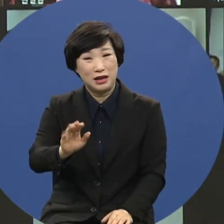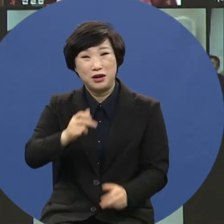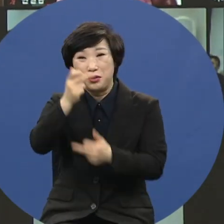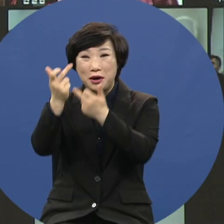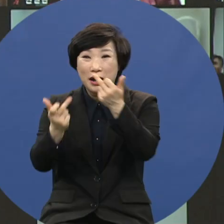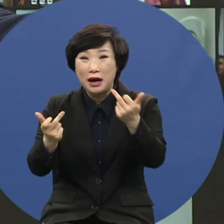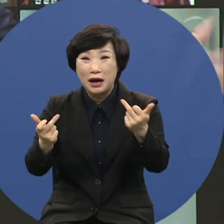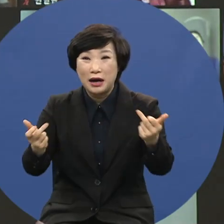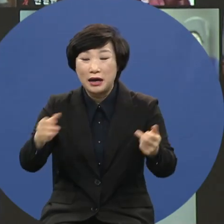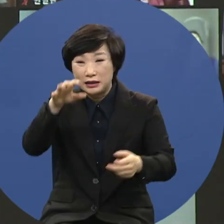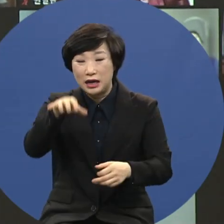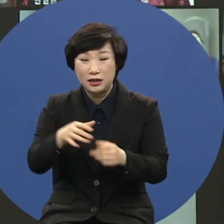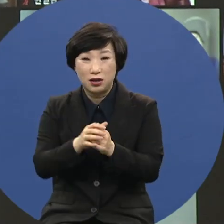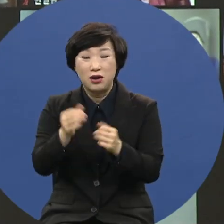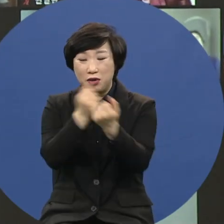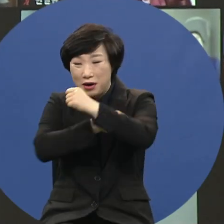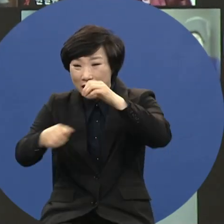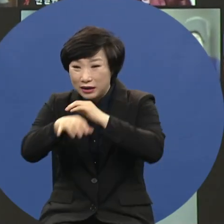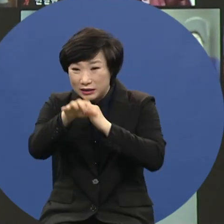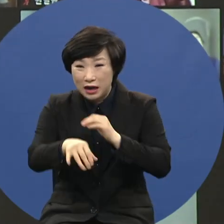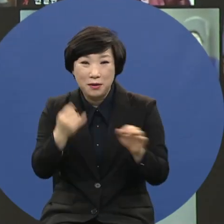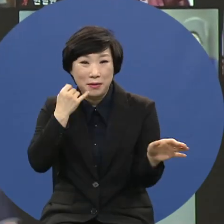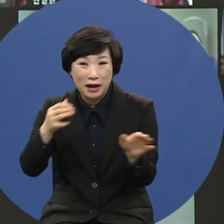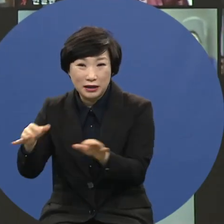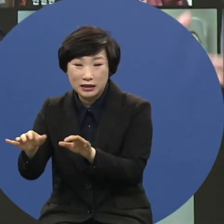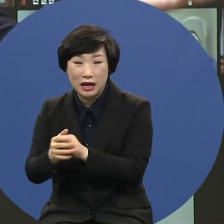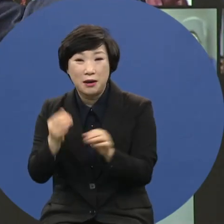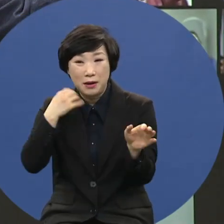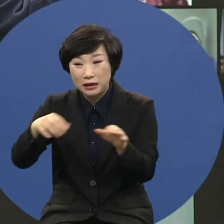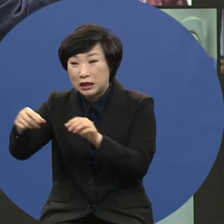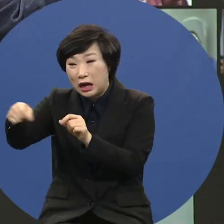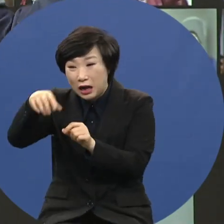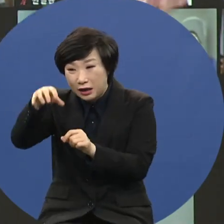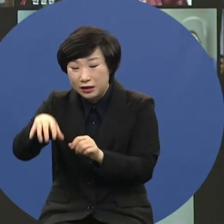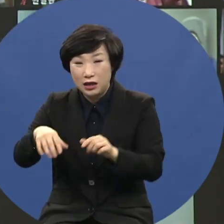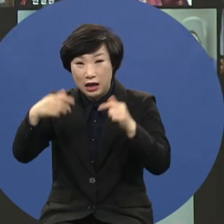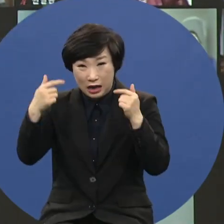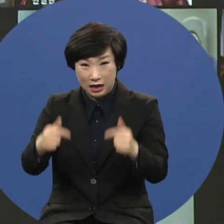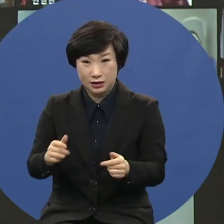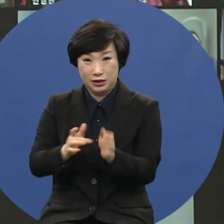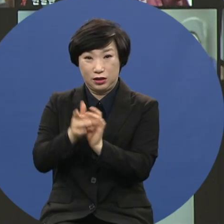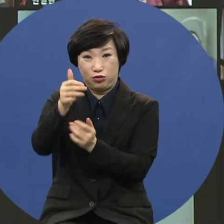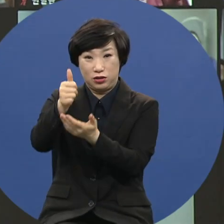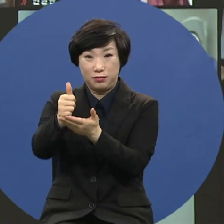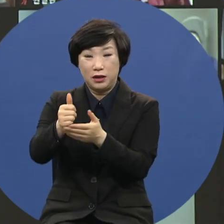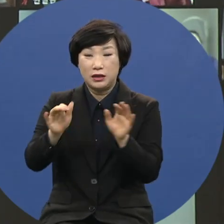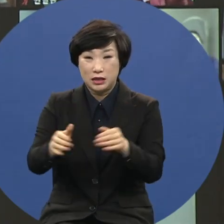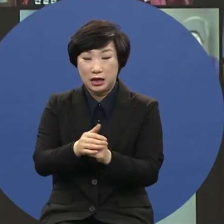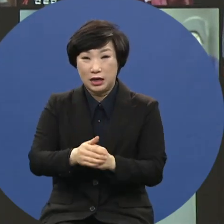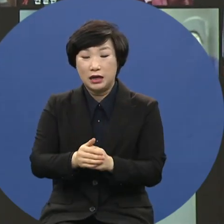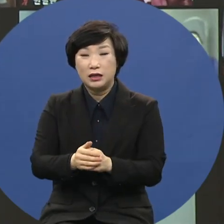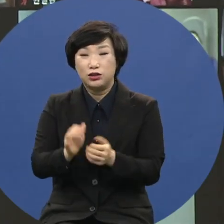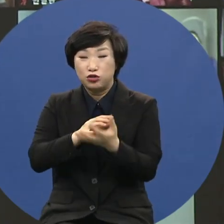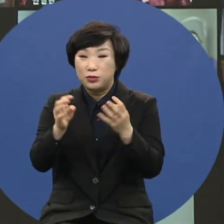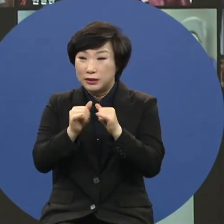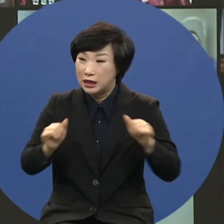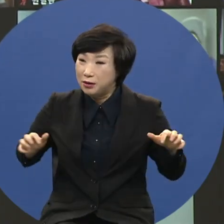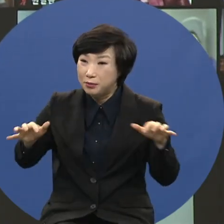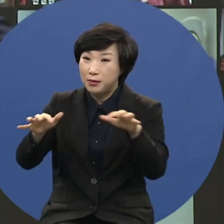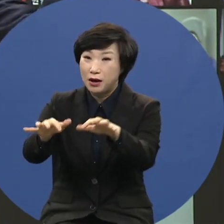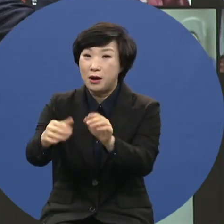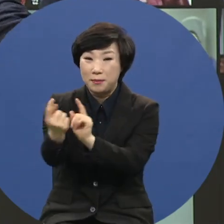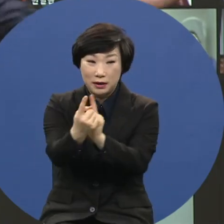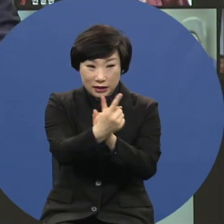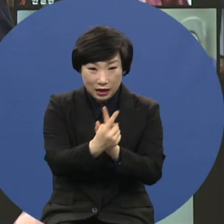산에서, 바다에서, 바닷가에서 항상 이런 제자들, 이런 수많은 사람들